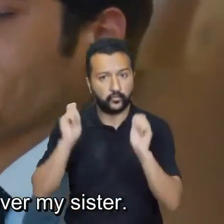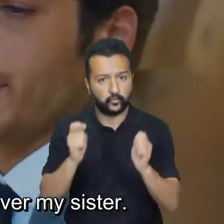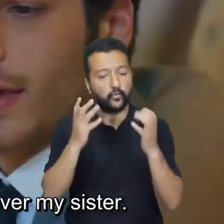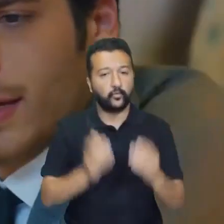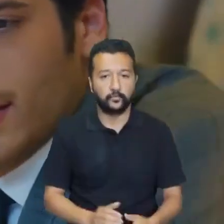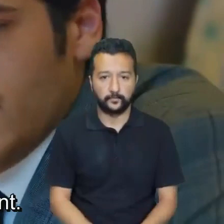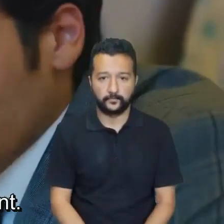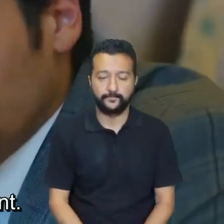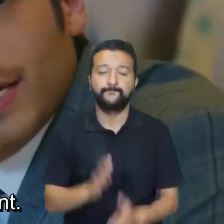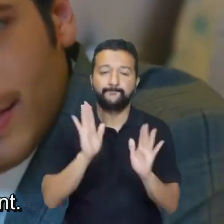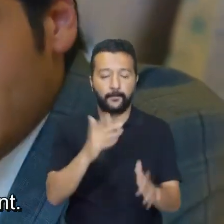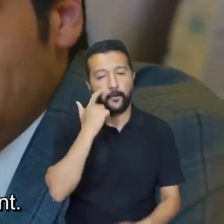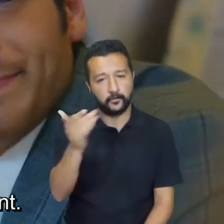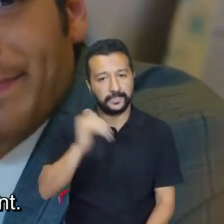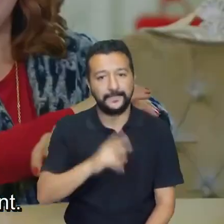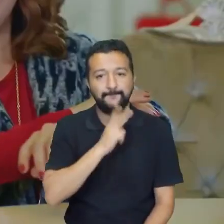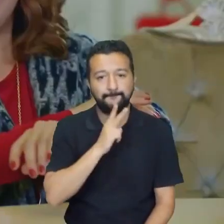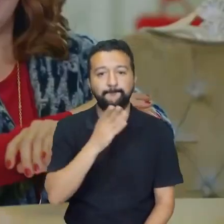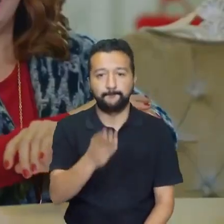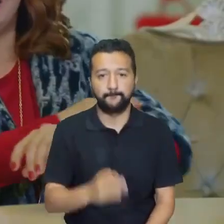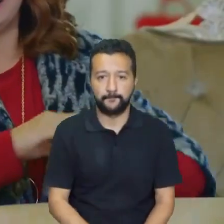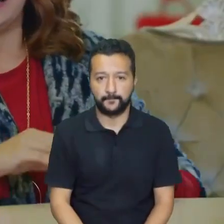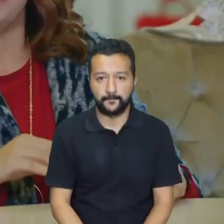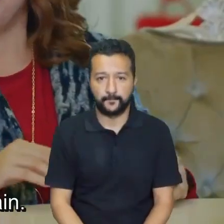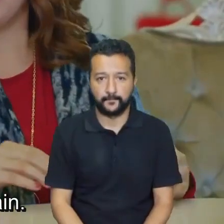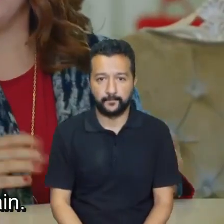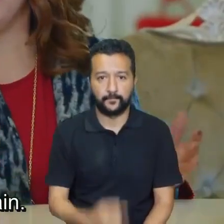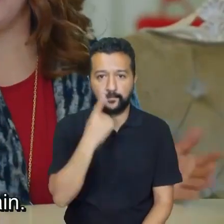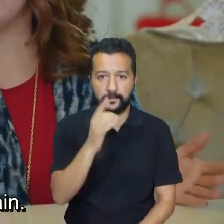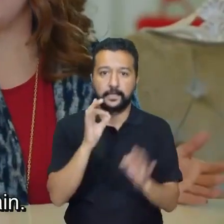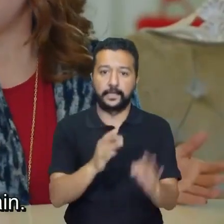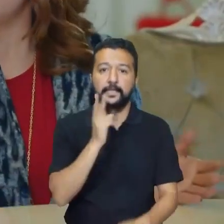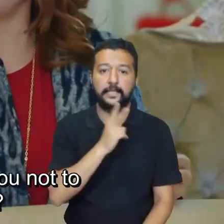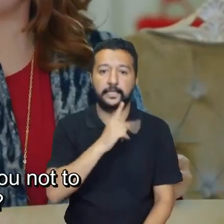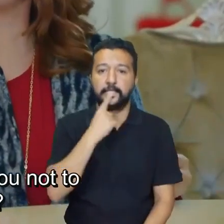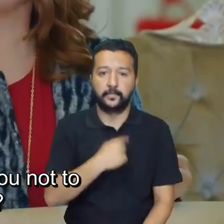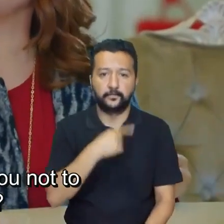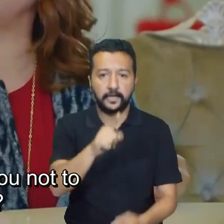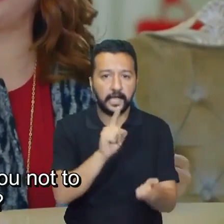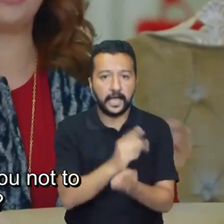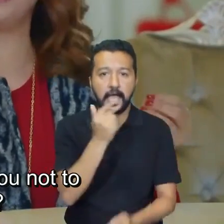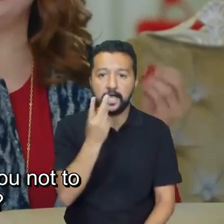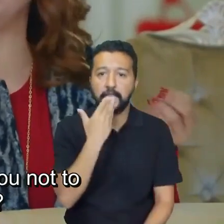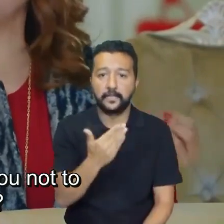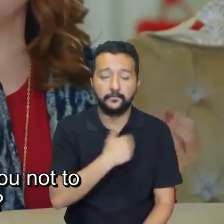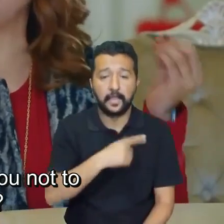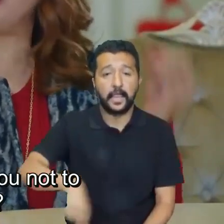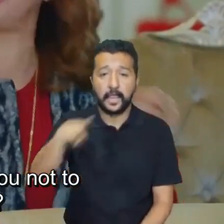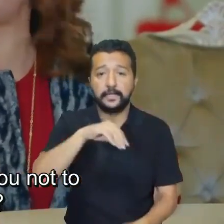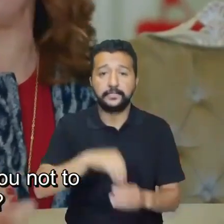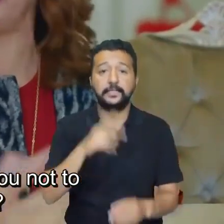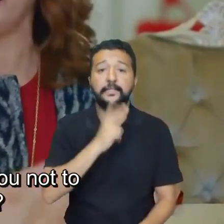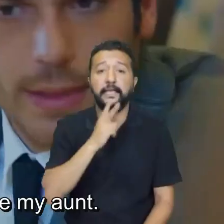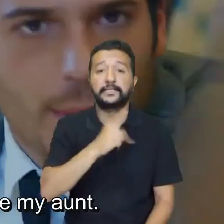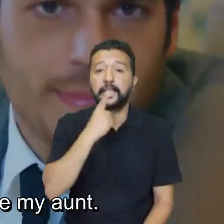zor oldu. Neyse, hoş geldin teyze. Memura göz attı. Bak yine teyze diyor. Ya ben sana kaç kere dedim bana milletin içinde